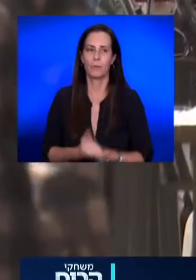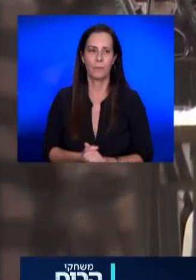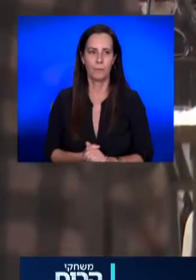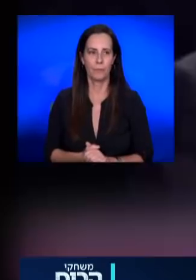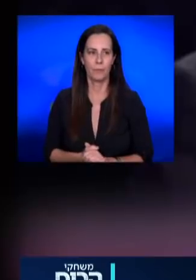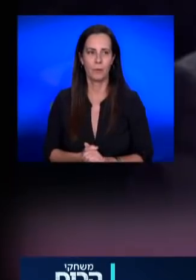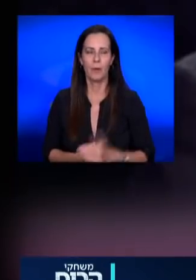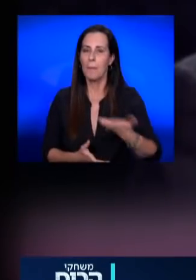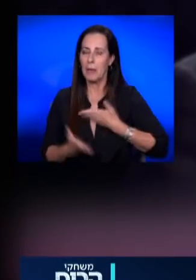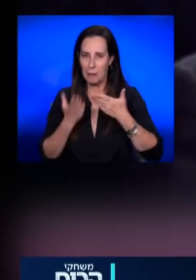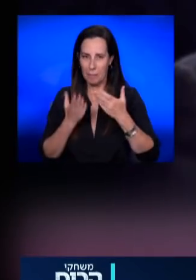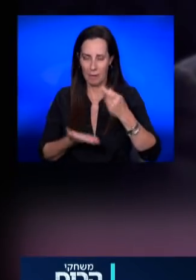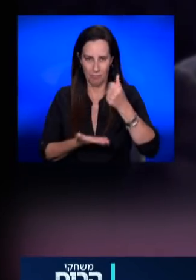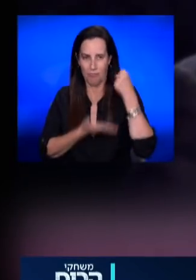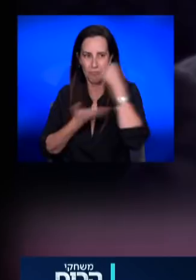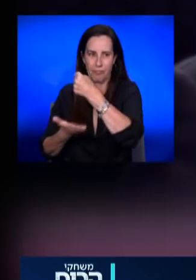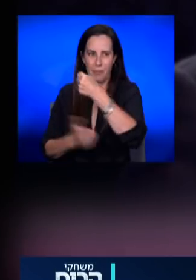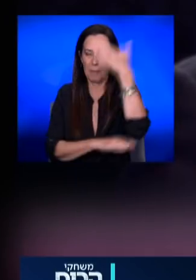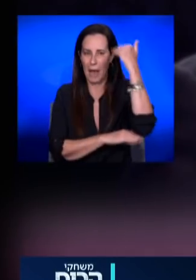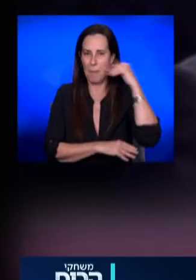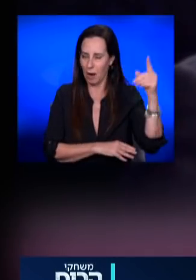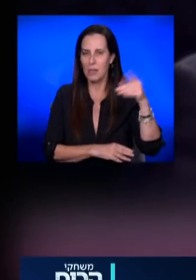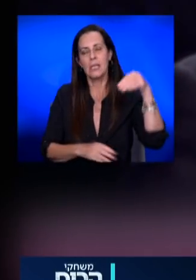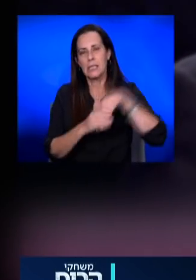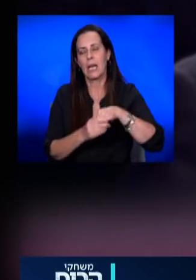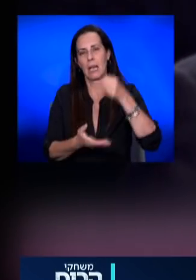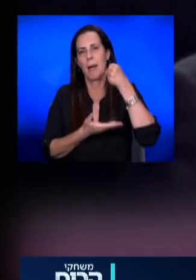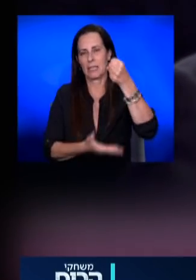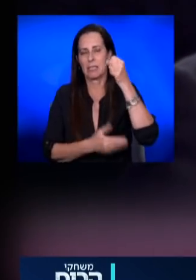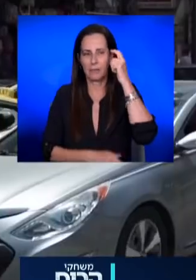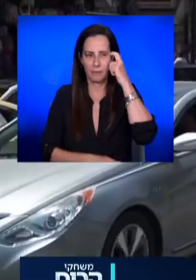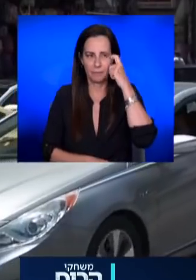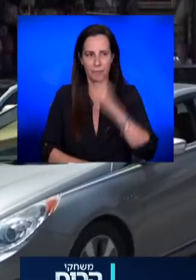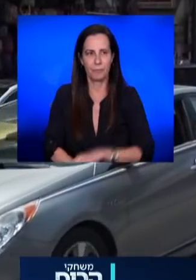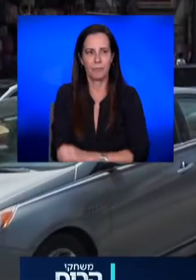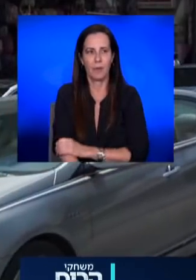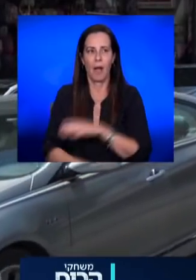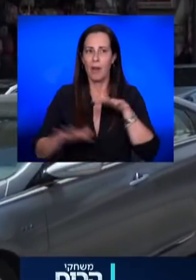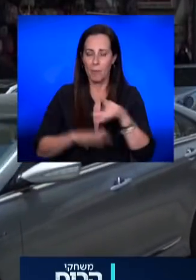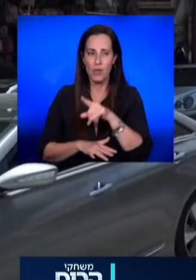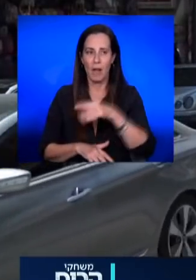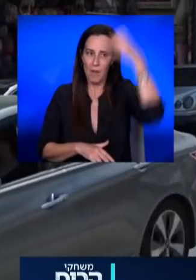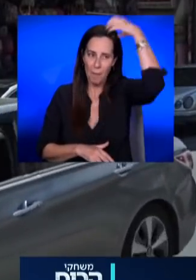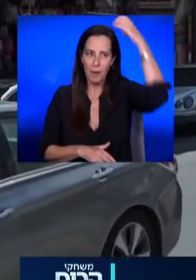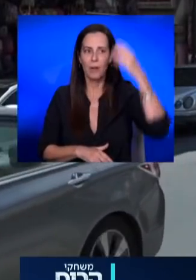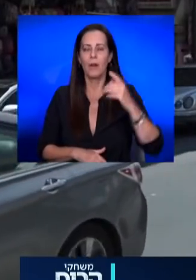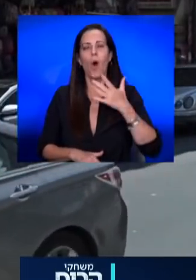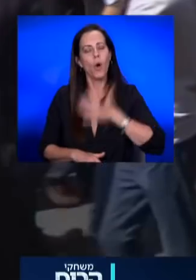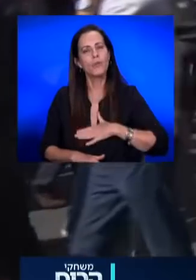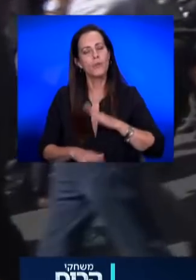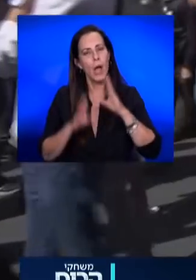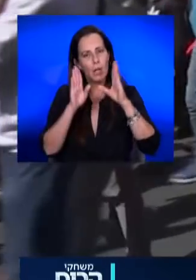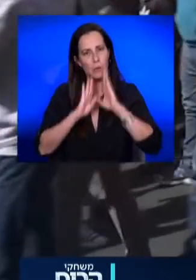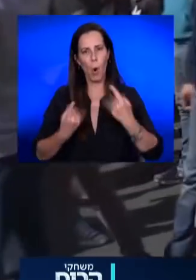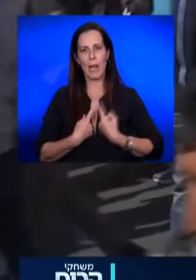فالاعتماد على على على المساعدات كان جزء لا يتجزا من الموازنه كانت تركز على الاعتماد على على النفس